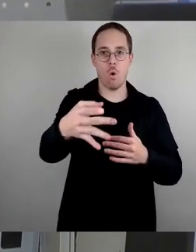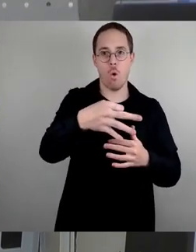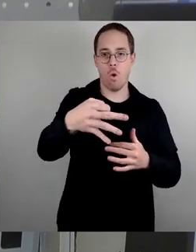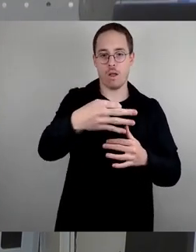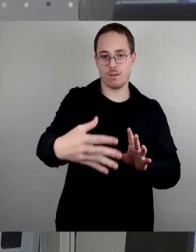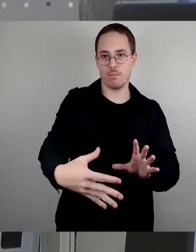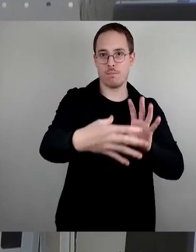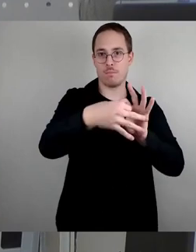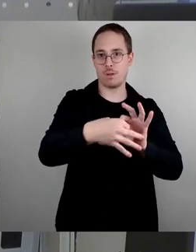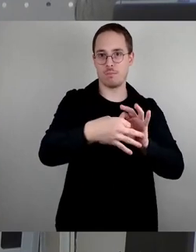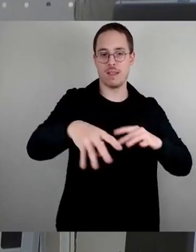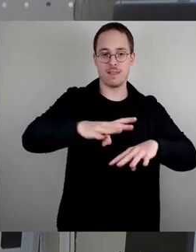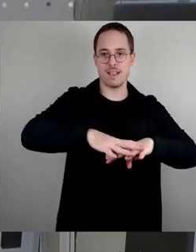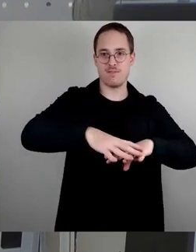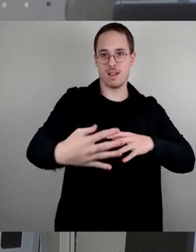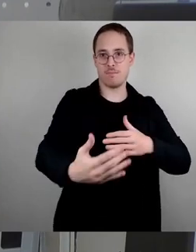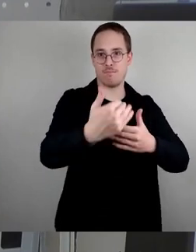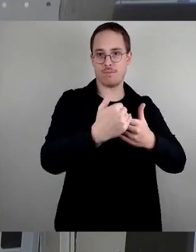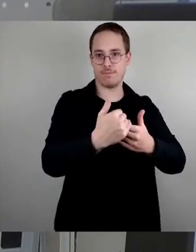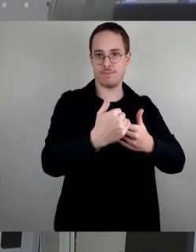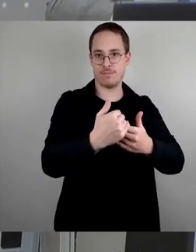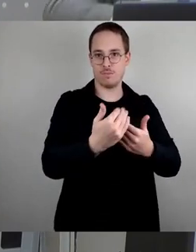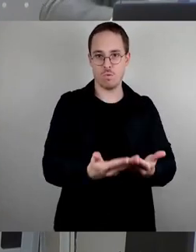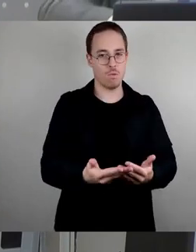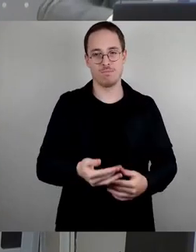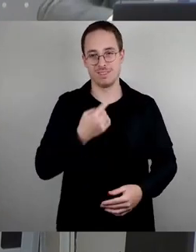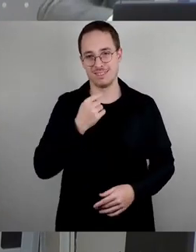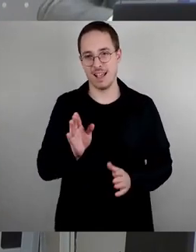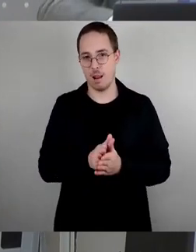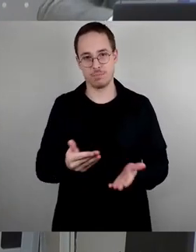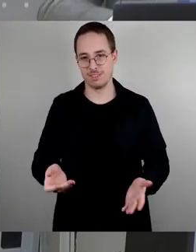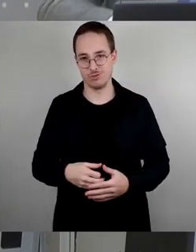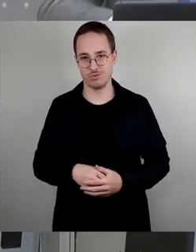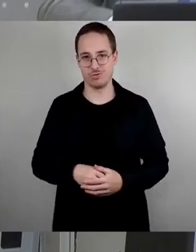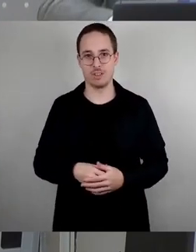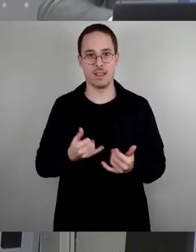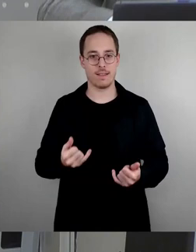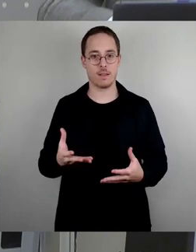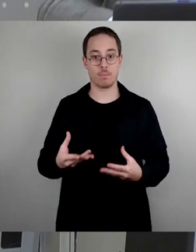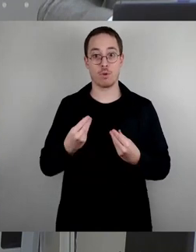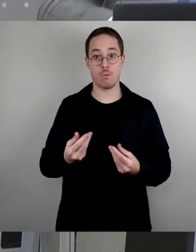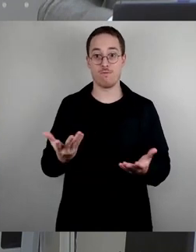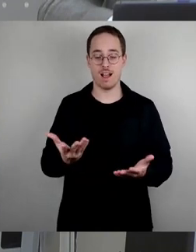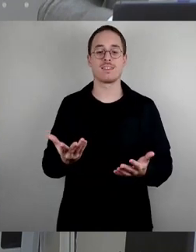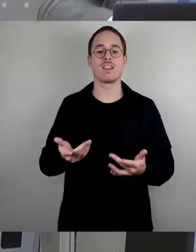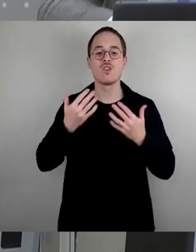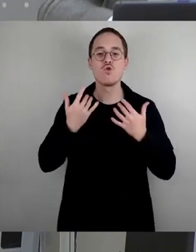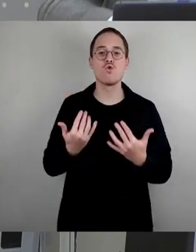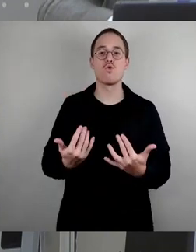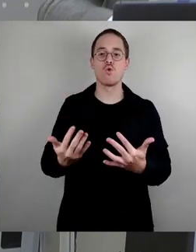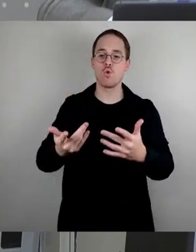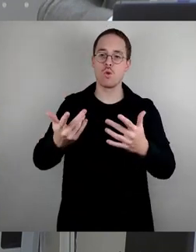nicht hin. Was wir jetzt kriegen, ist auf der grünen Wiese eine Gleiskurve, ein Parkhaus, richtig schön ins Feld gesetzt, richtig